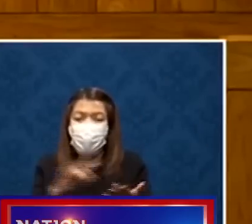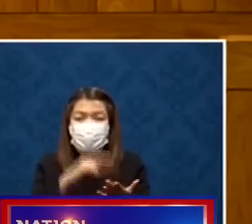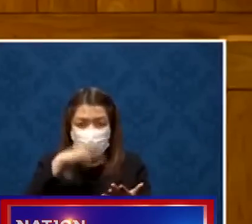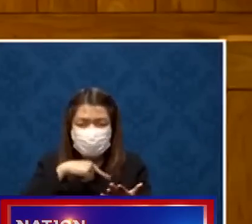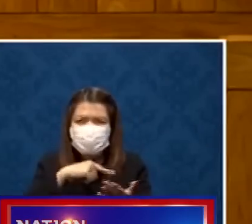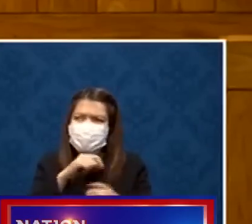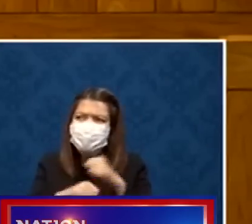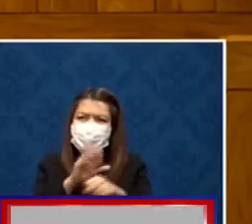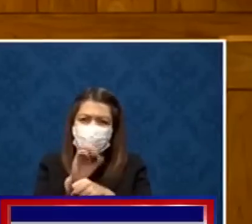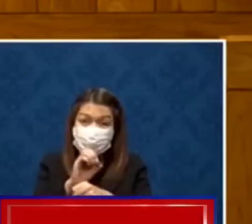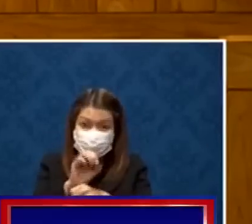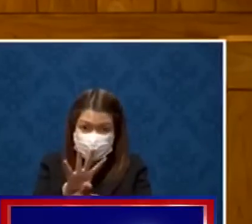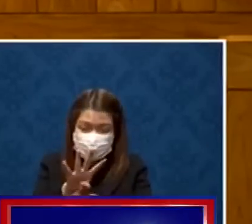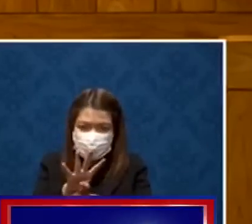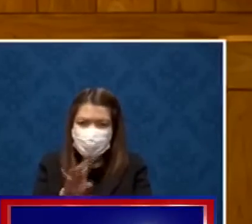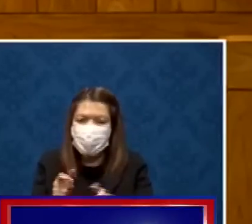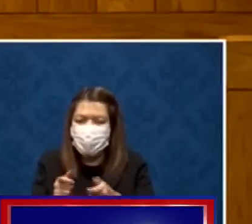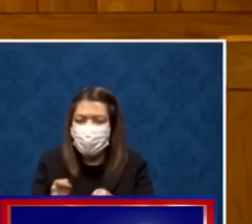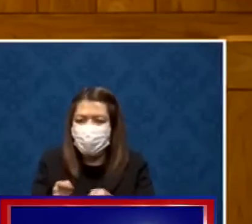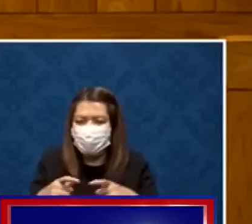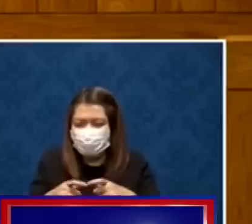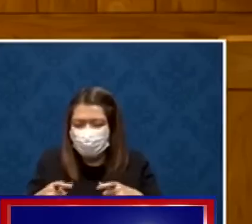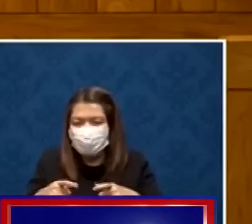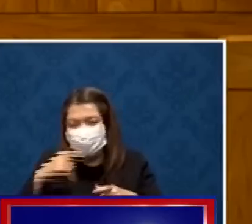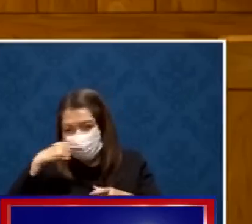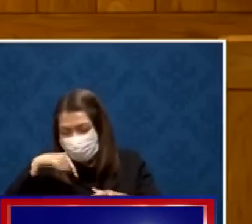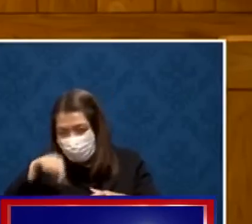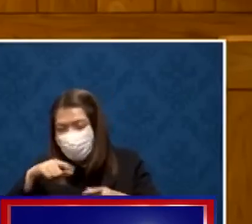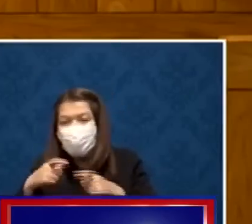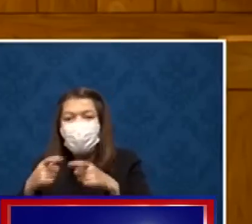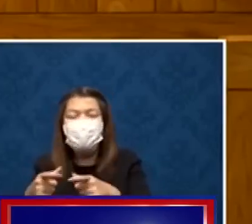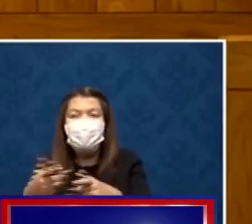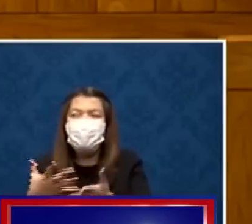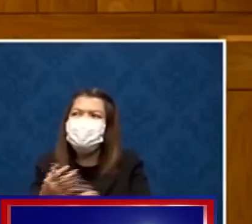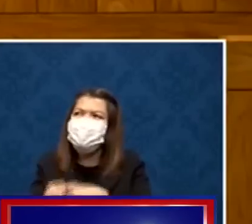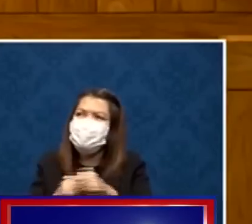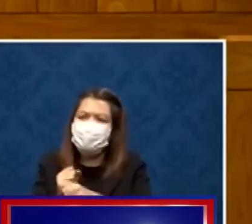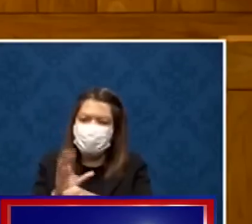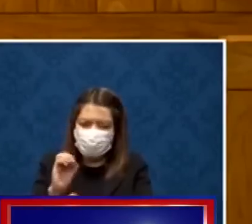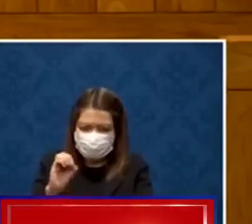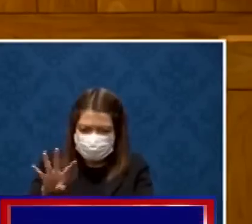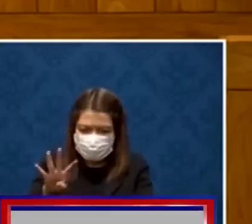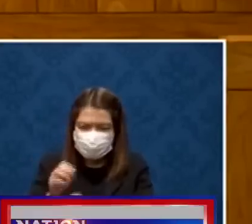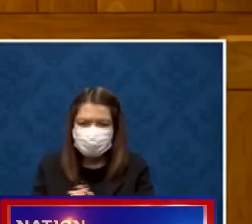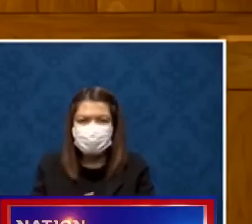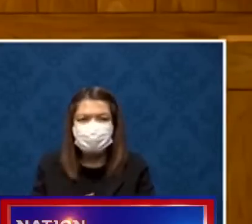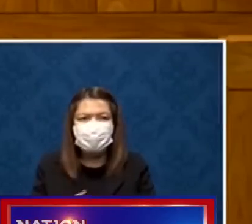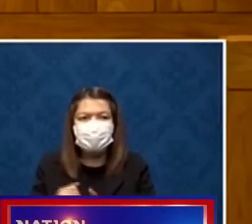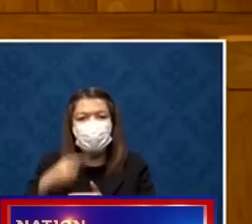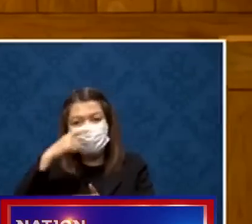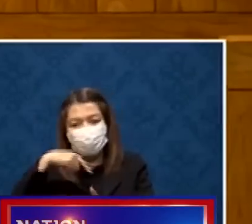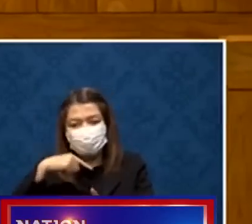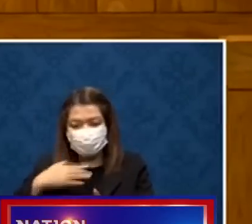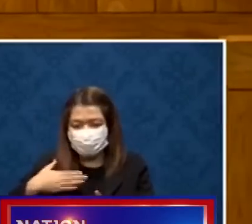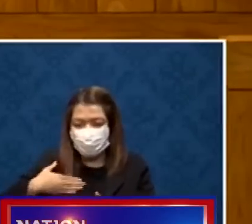ดูน้องตู่นะฮะถูกฝ่ายค้านถลุงคือถลุงหนักเท่าไหร่ไอ้สิ่งที่มันเป็นตราบาป